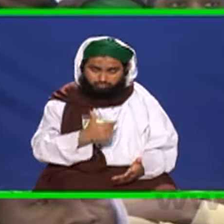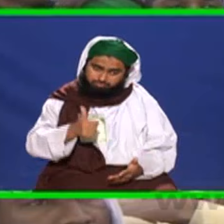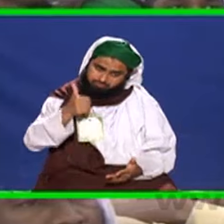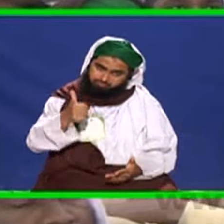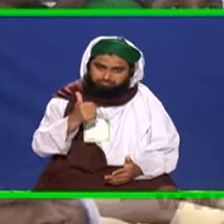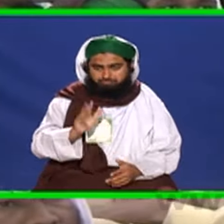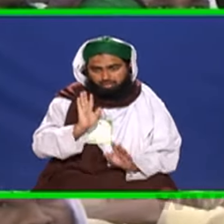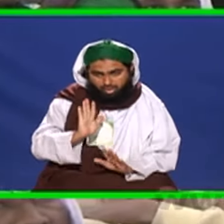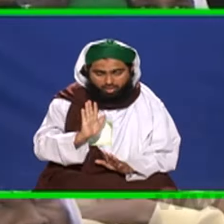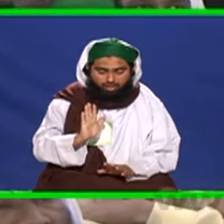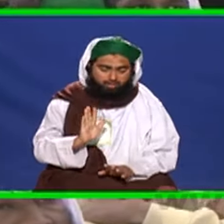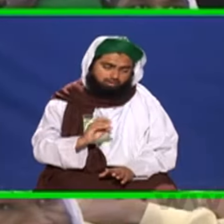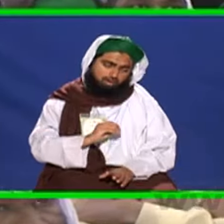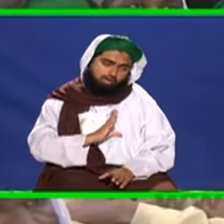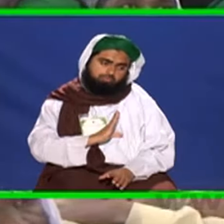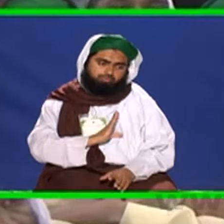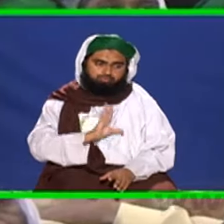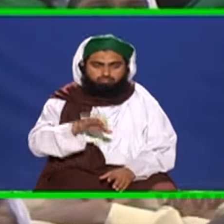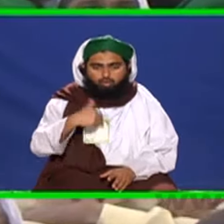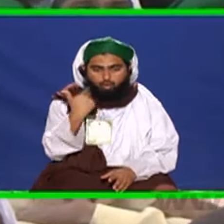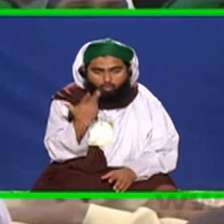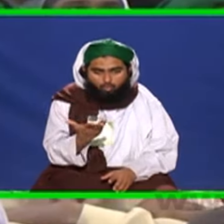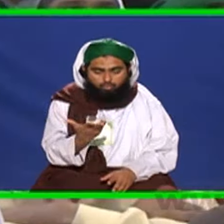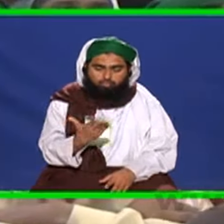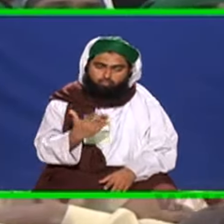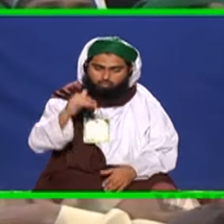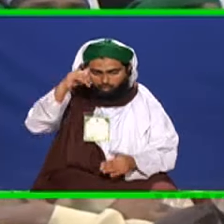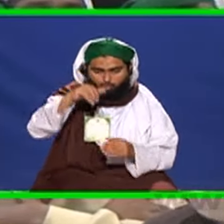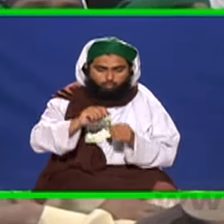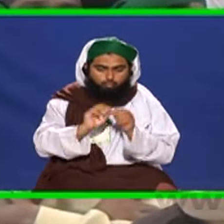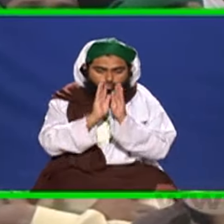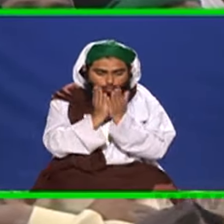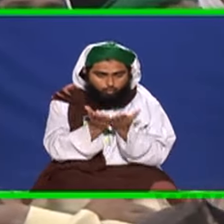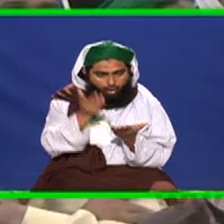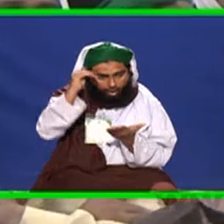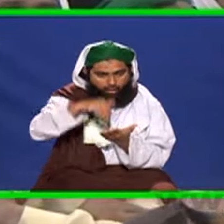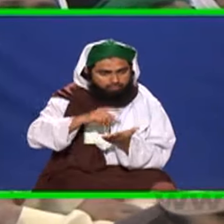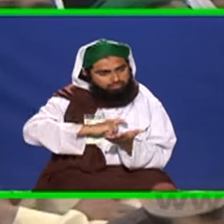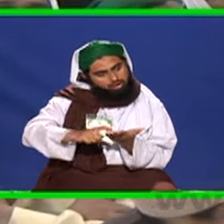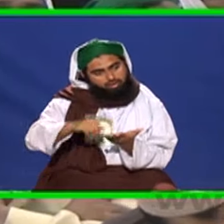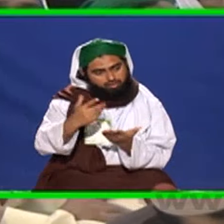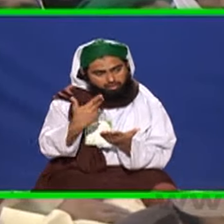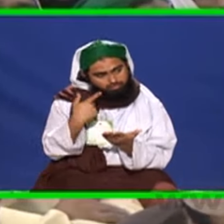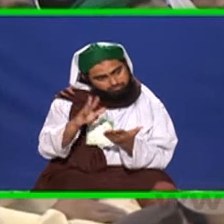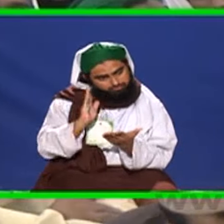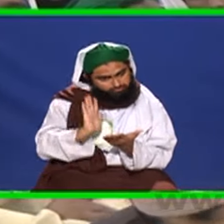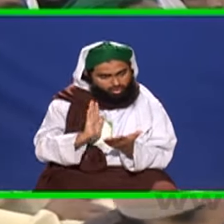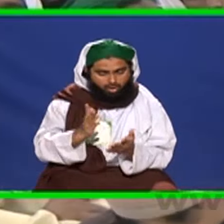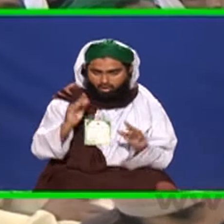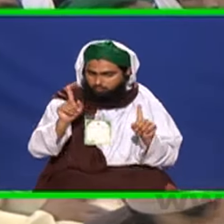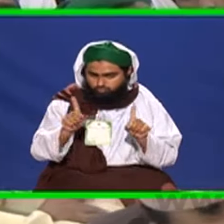کرے, کسی کام کو اچھا سمجھ کر کرے اور وہ شرعاً منع نہ ہو,